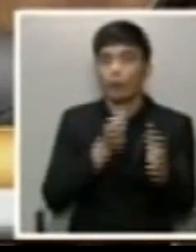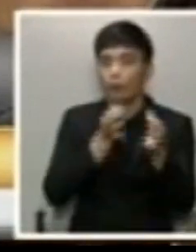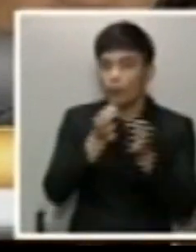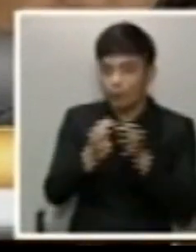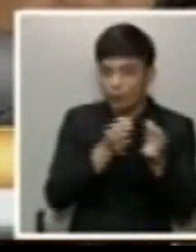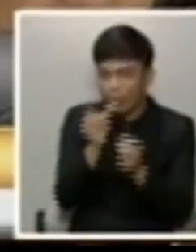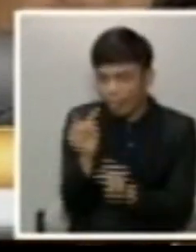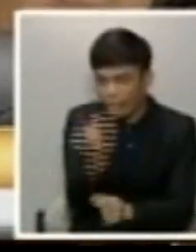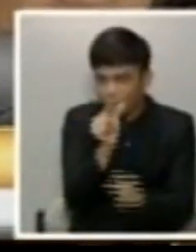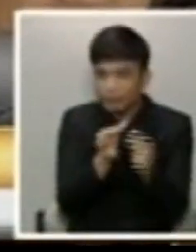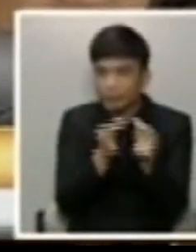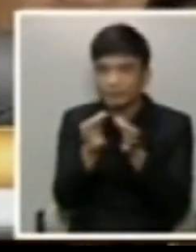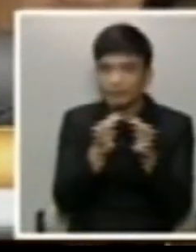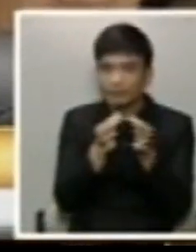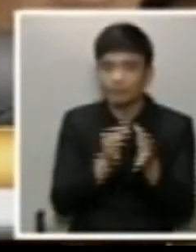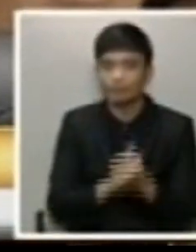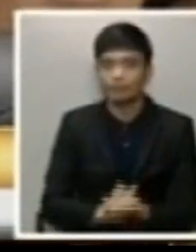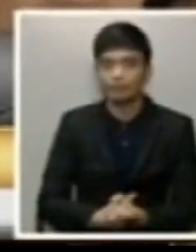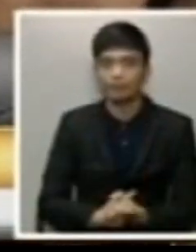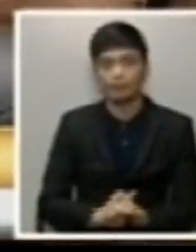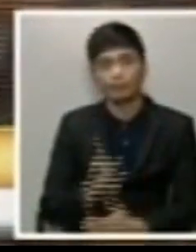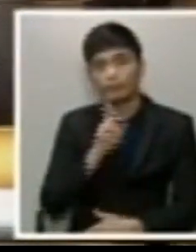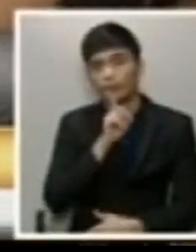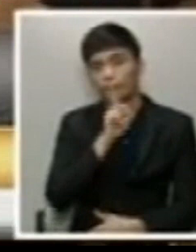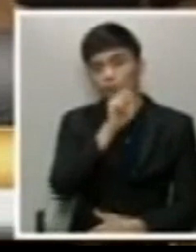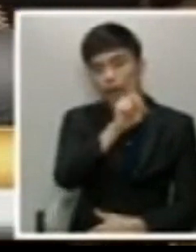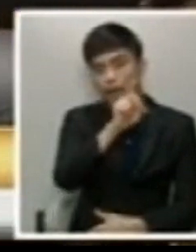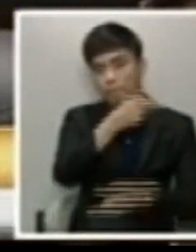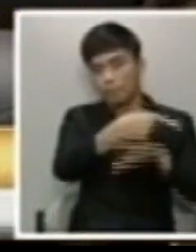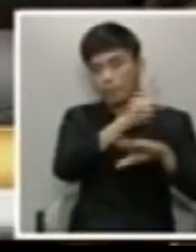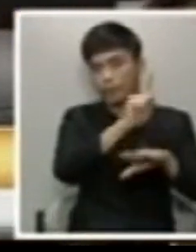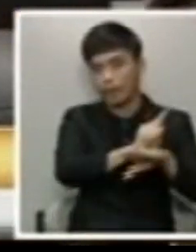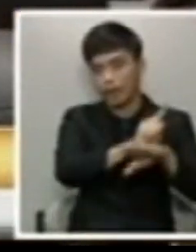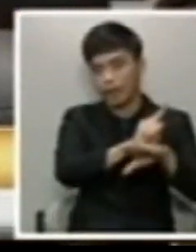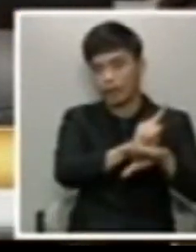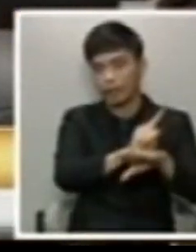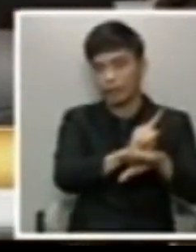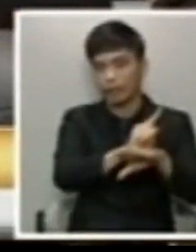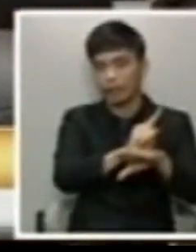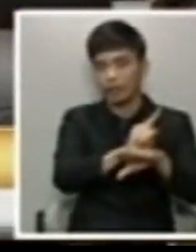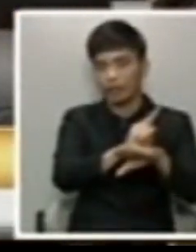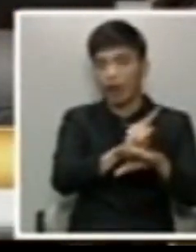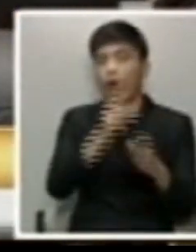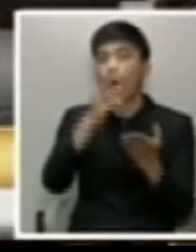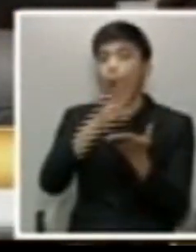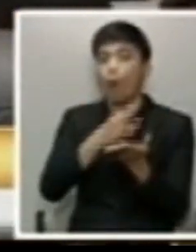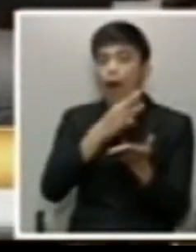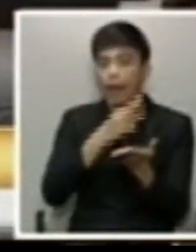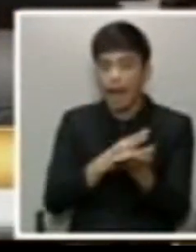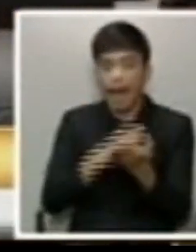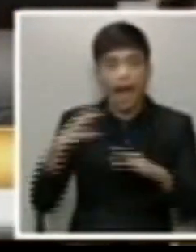เพียงสั้นๆนะครับว่าอยากจะถามท่านประธานว่าการประชุมวาระนี้เป็นอำนาจของประธานใช่ไหม